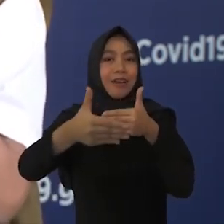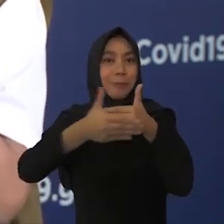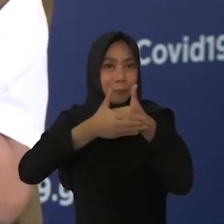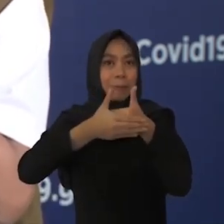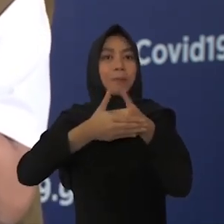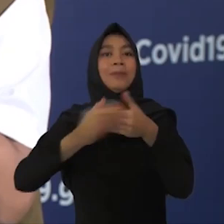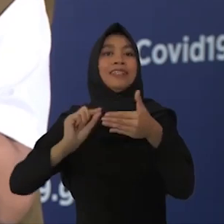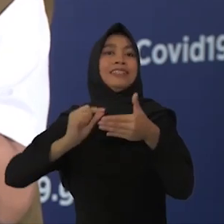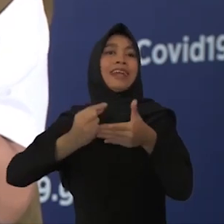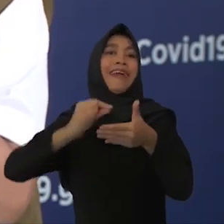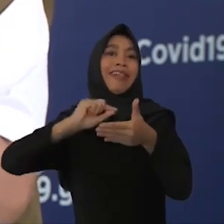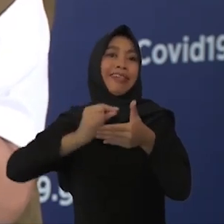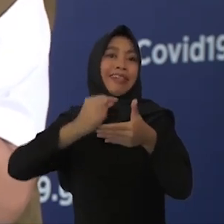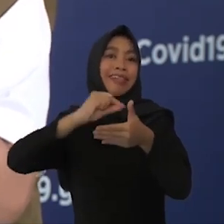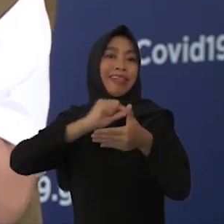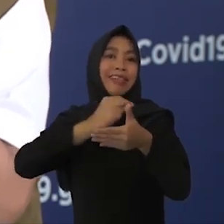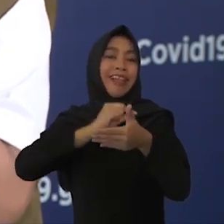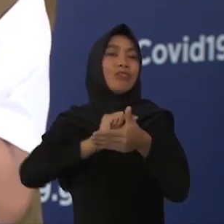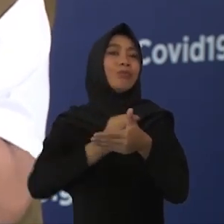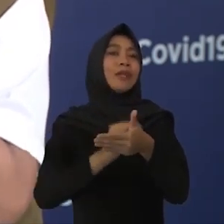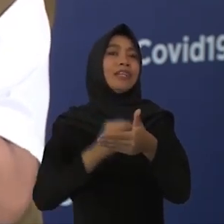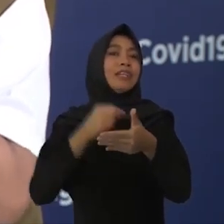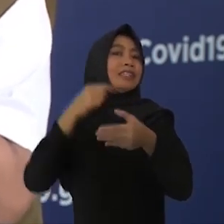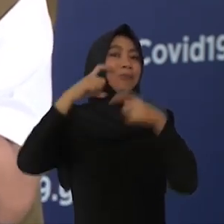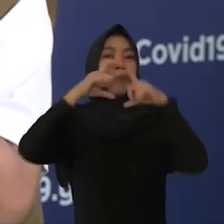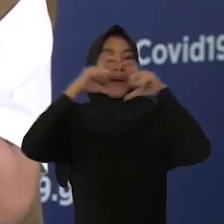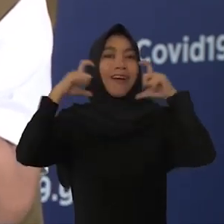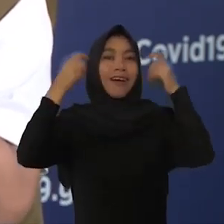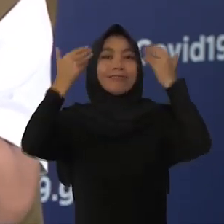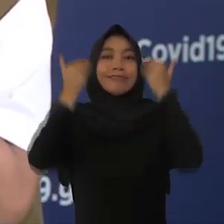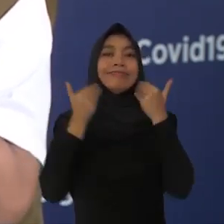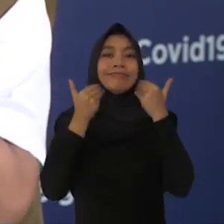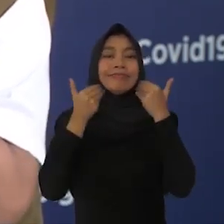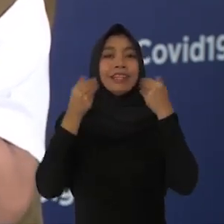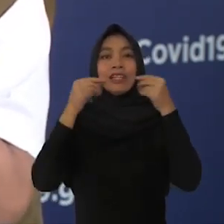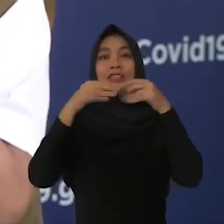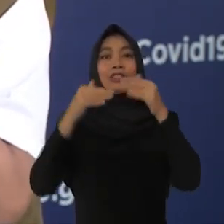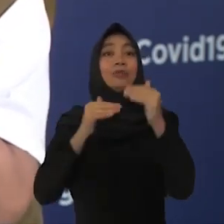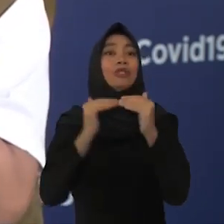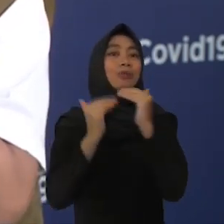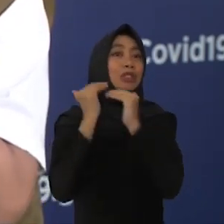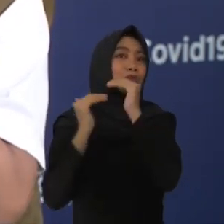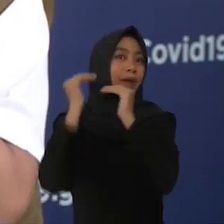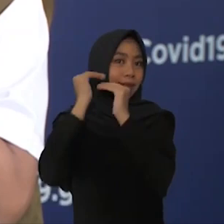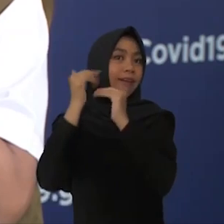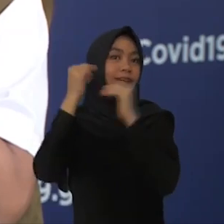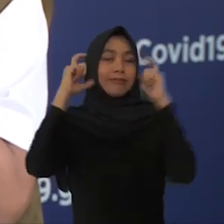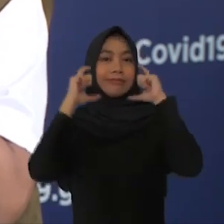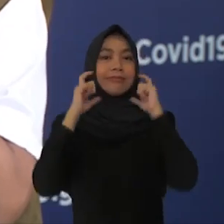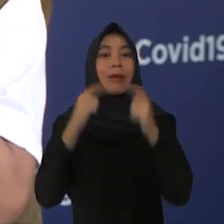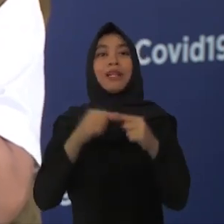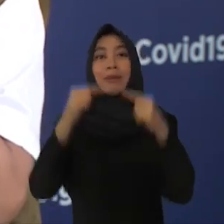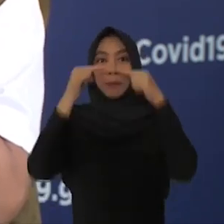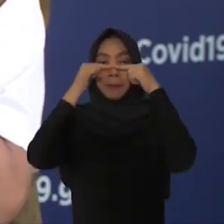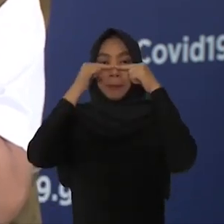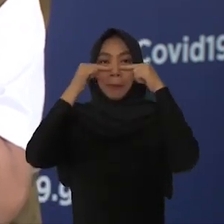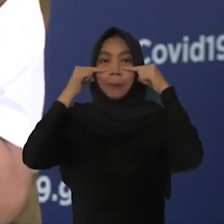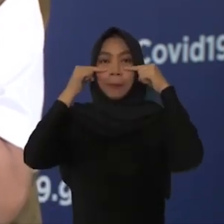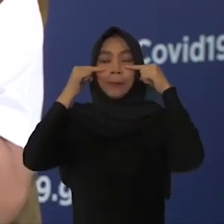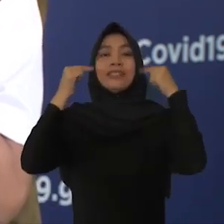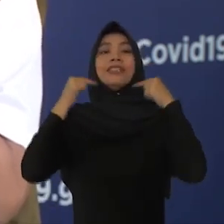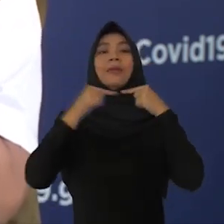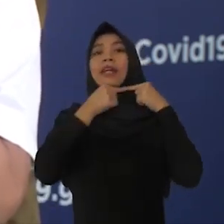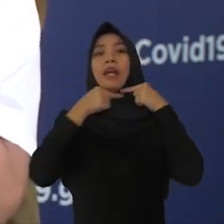jahit sendiri sesuaikan mm-hmm, dengan bentuk muka dan wajah. Mm-hmm. Yang penting bisa menutupi mulai dari hidung mm-hmm, sampai dengan